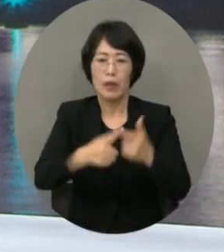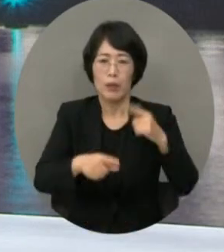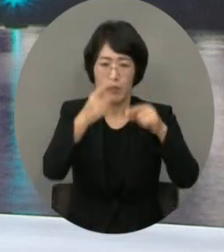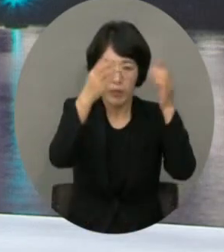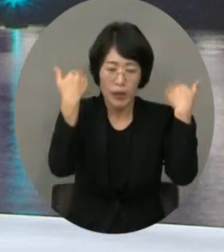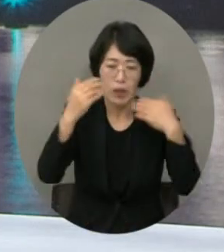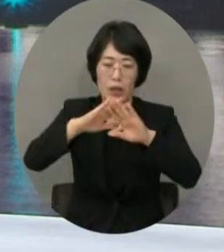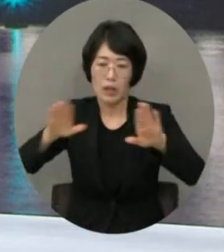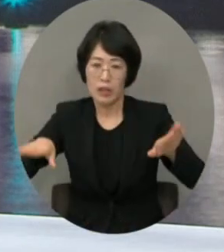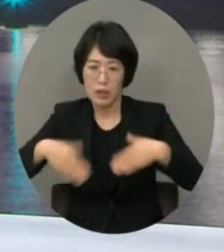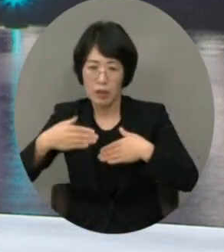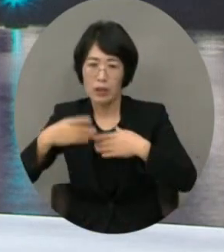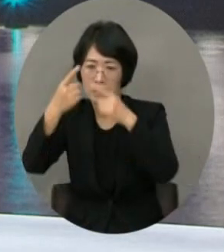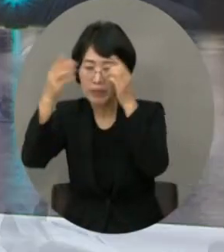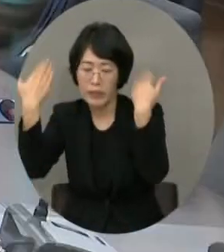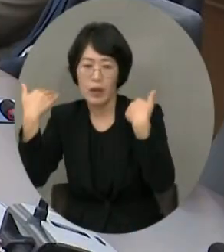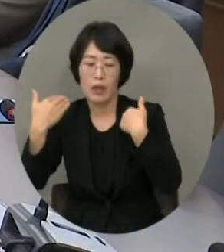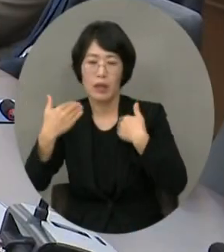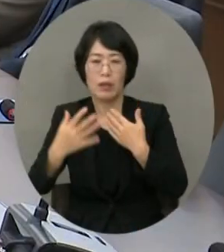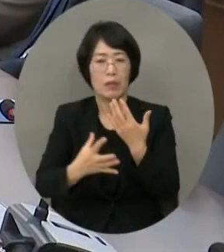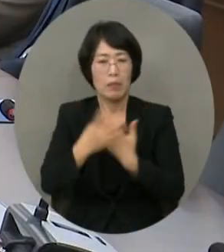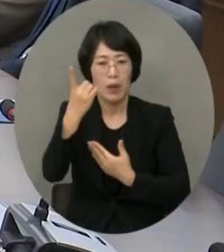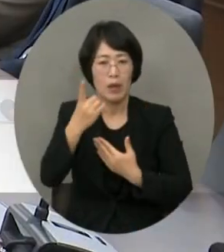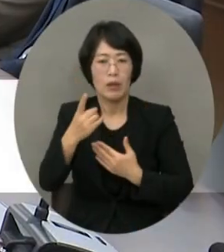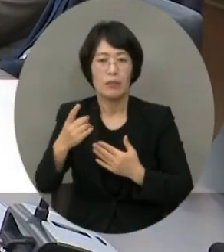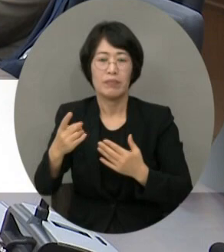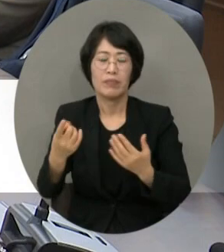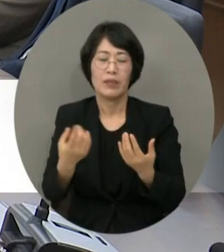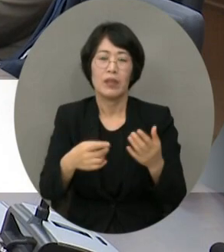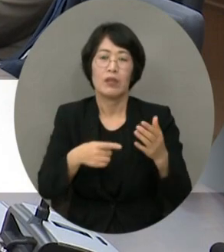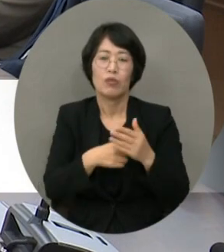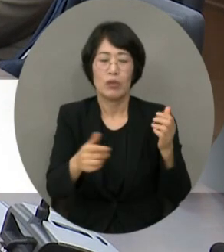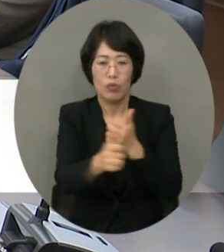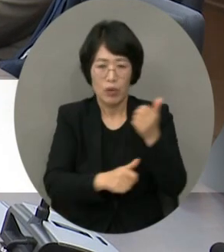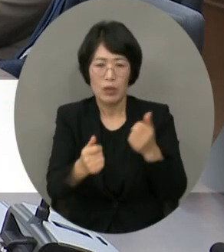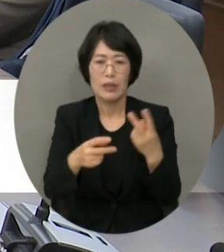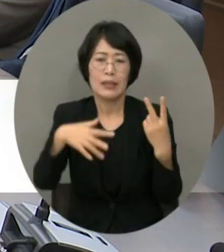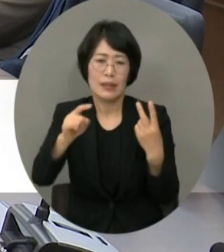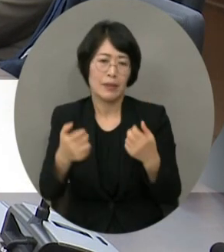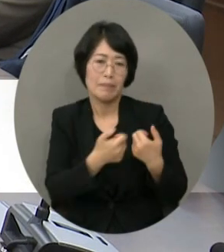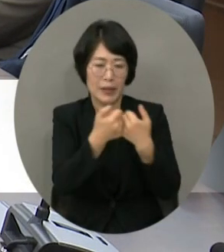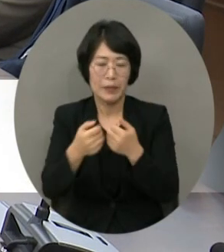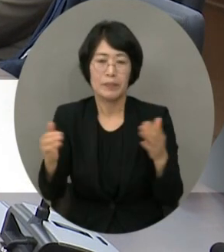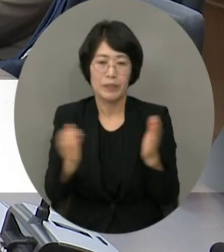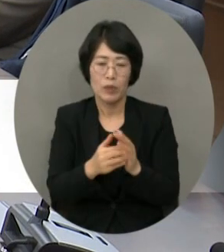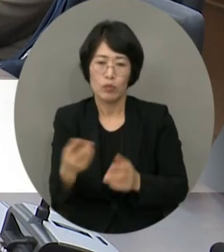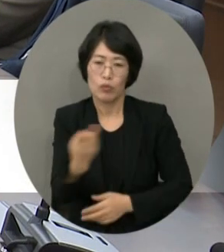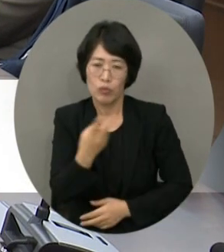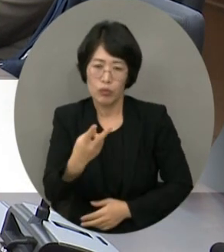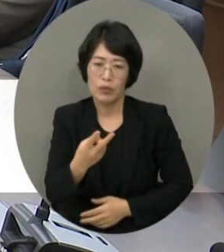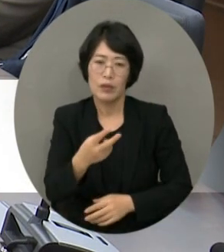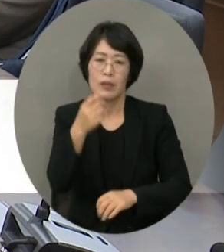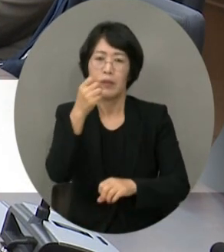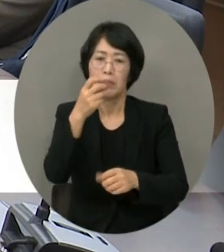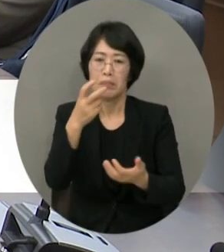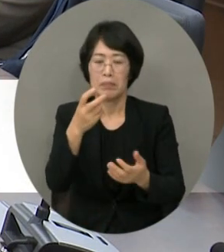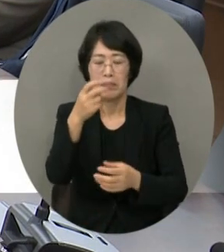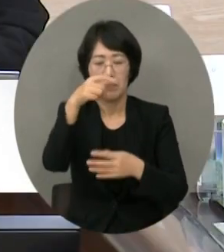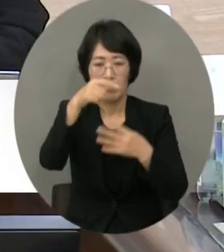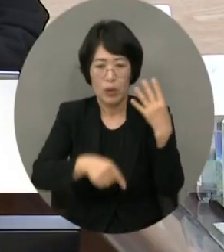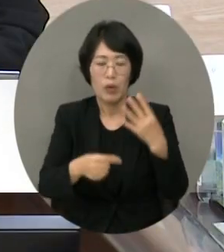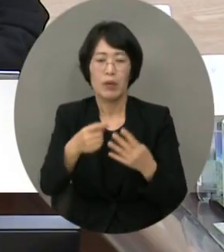목포대와 전남 도립대는 최근 통합추진공동위원회 2차 회의를 갖고 대학 통합추진 기본 원칙에